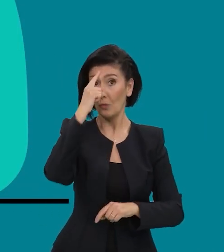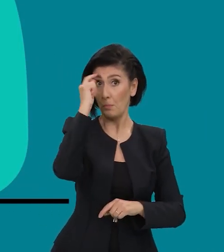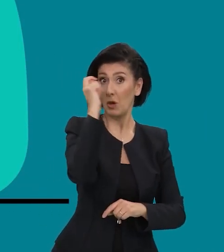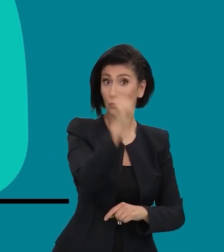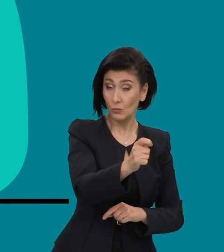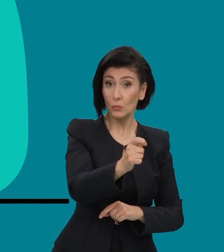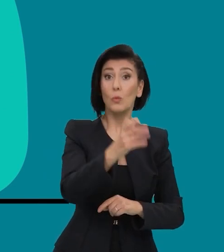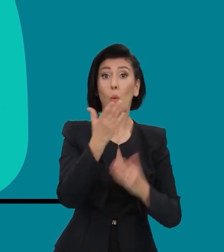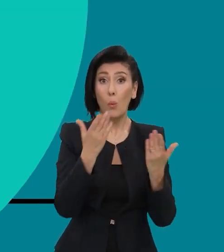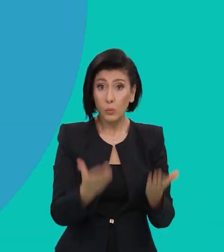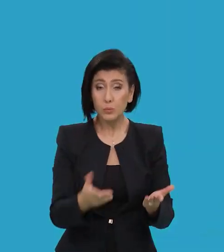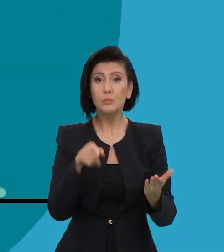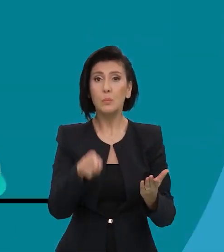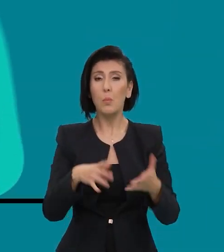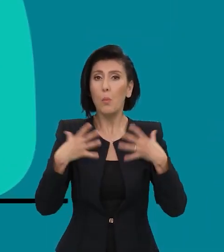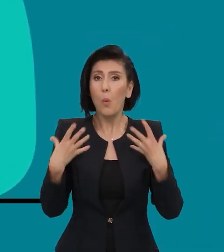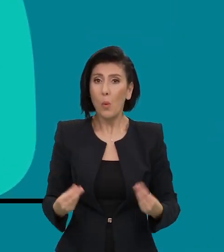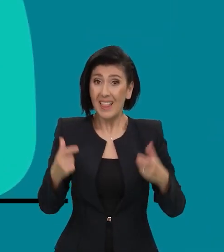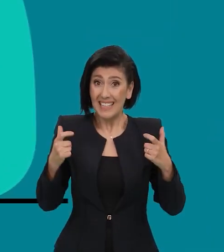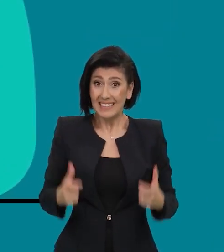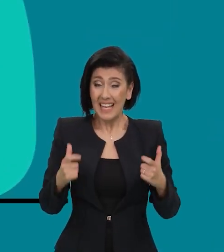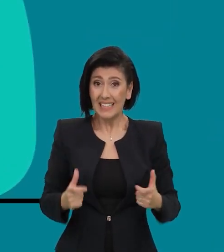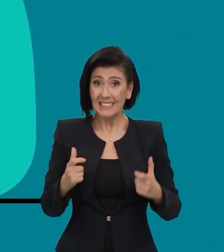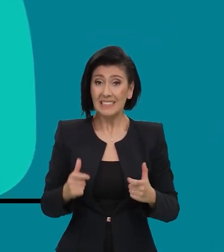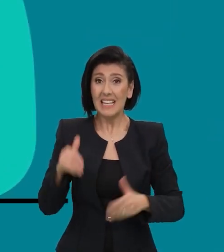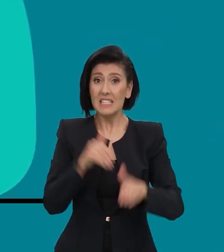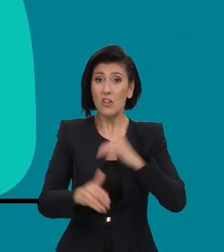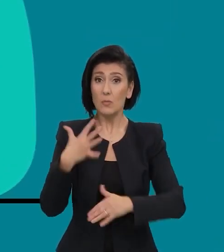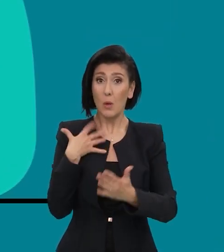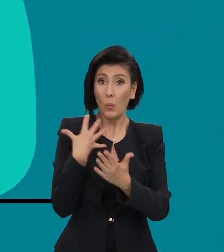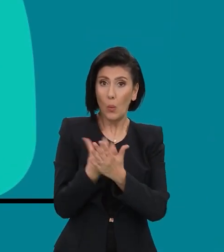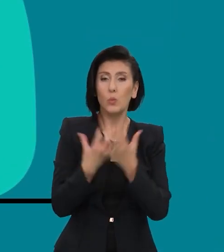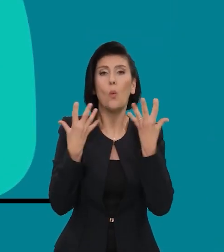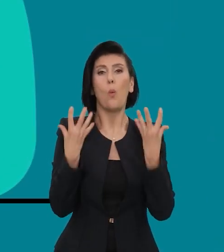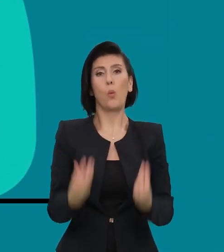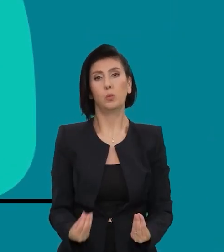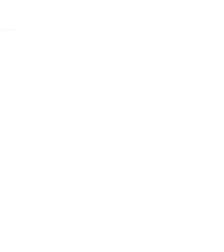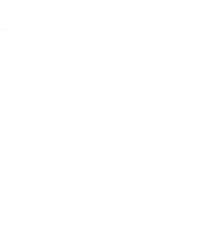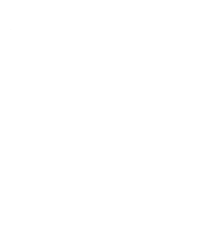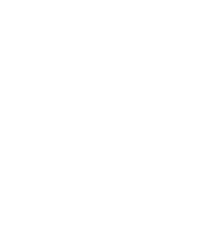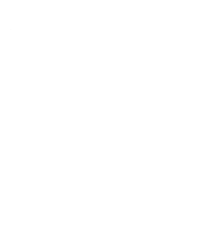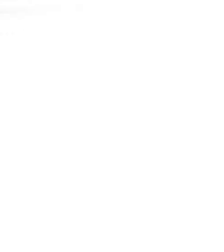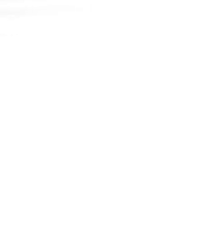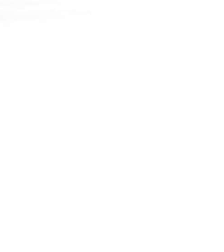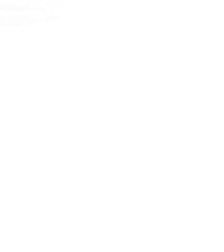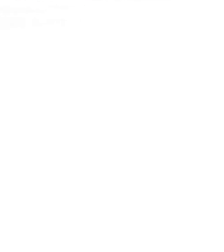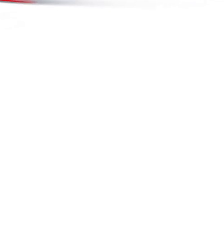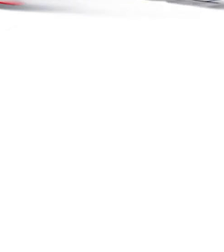başkanlığına başvurmaları durumunda bulundukları yerin seçmen kütüğüne kaydedilirler.